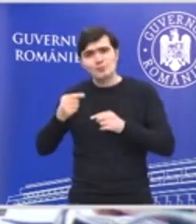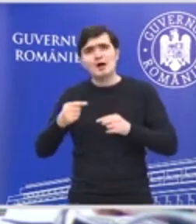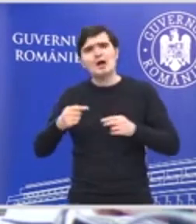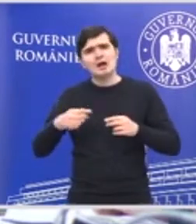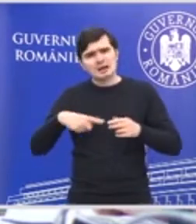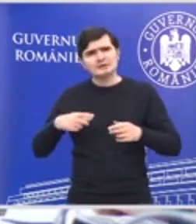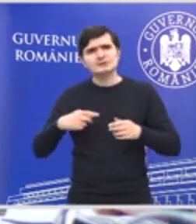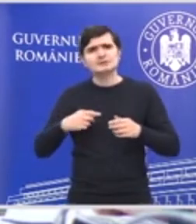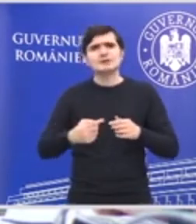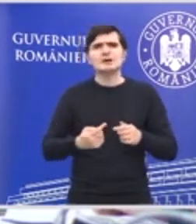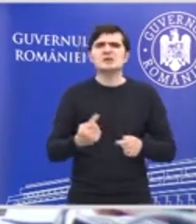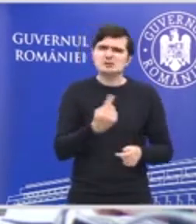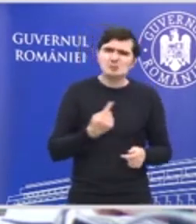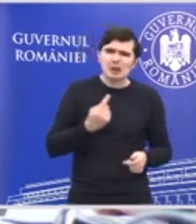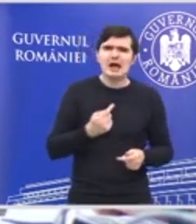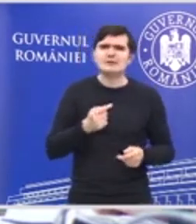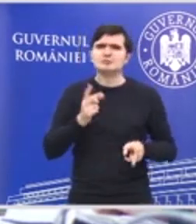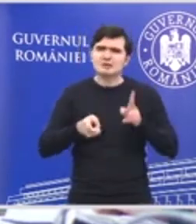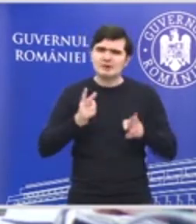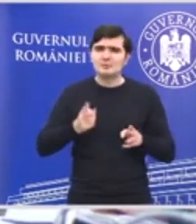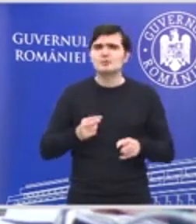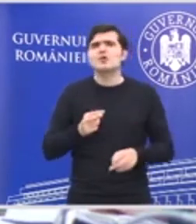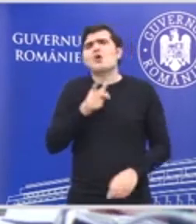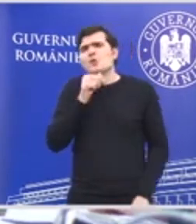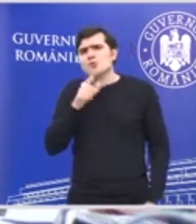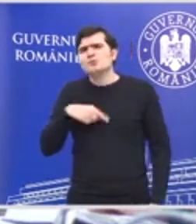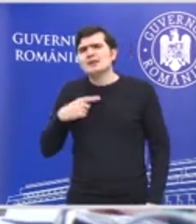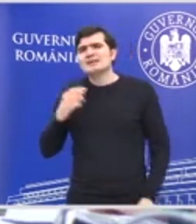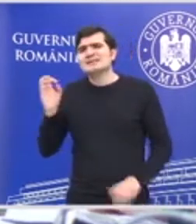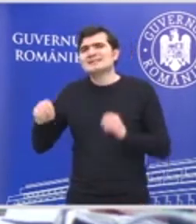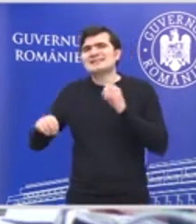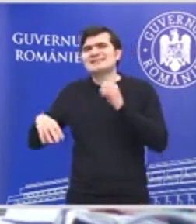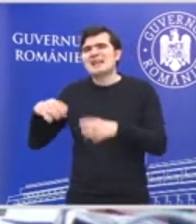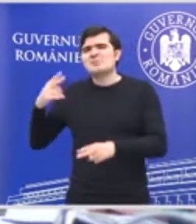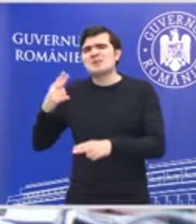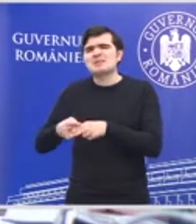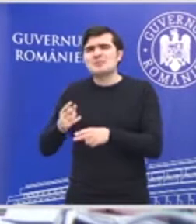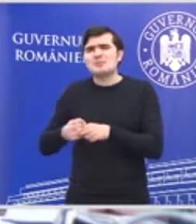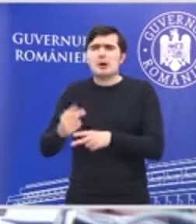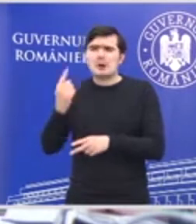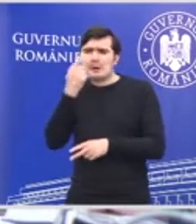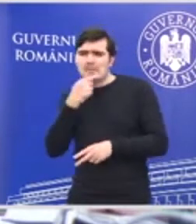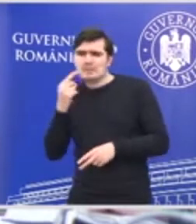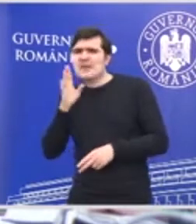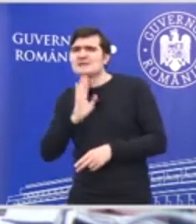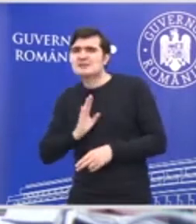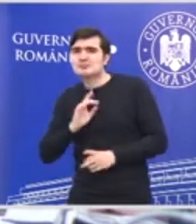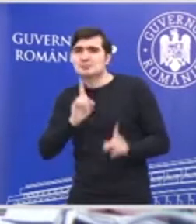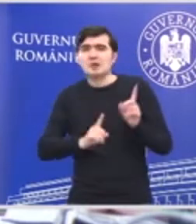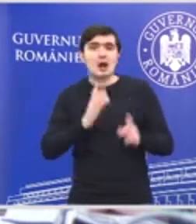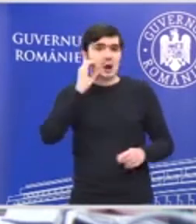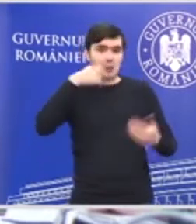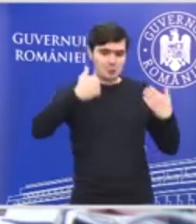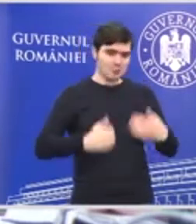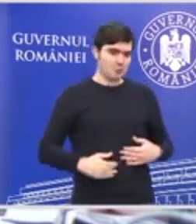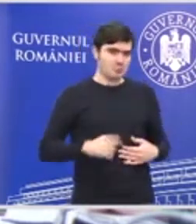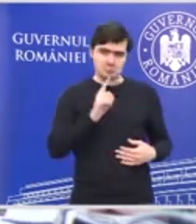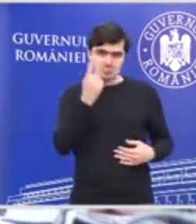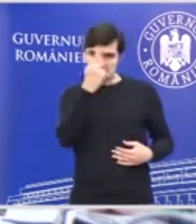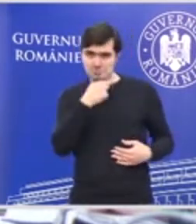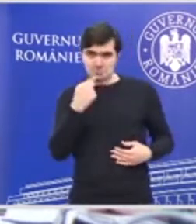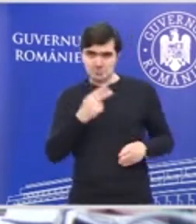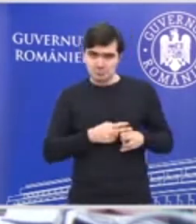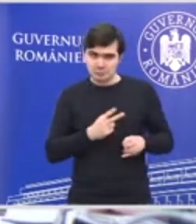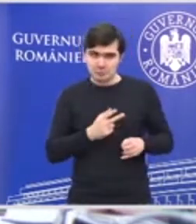etc. Bineînțeles că acolo unde avem simptomatologie este foarte simplu. Unde nu avem simptomatologie este mai